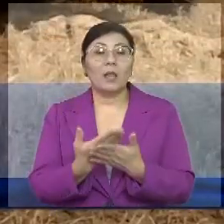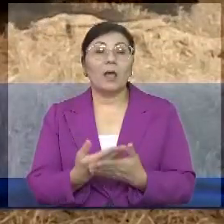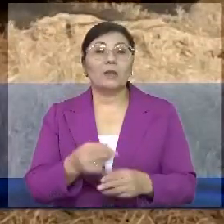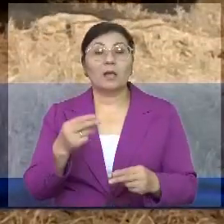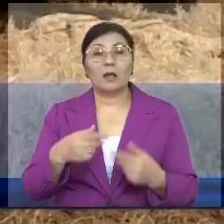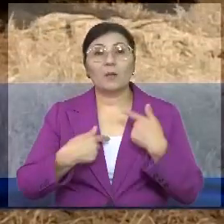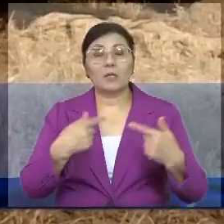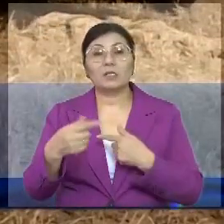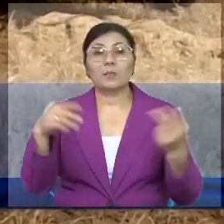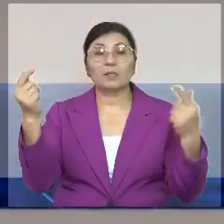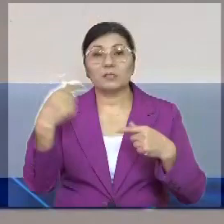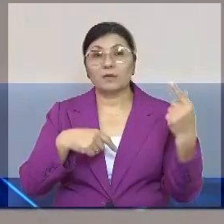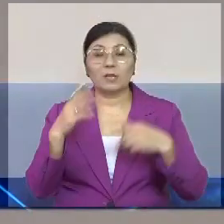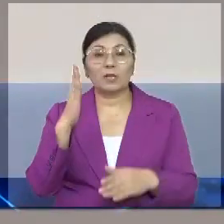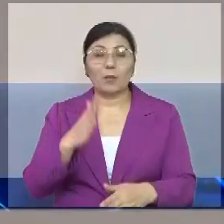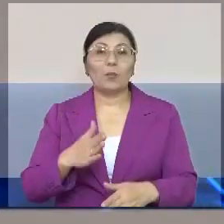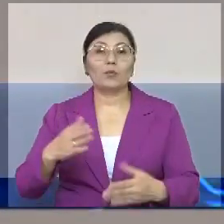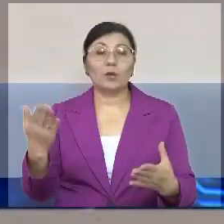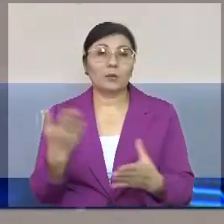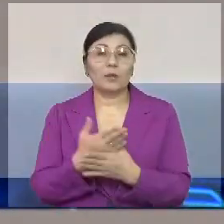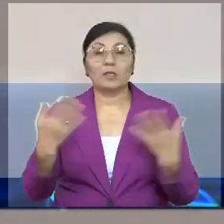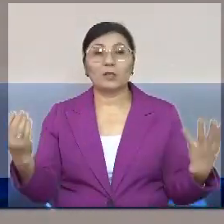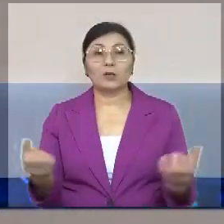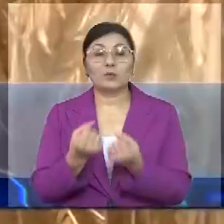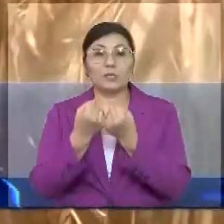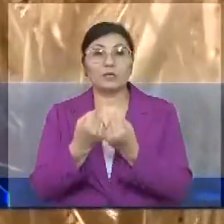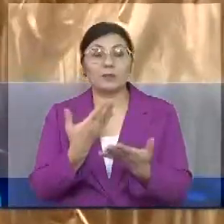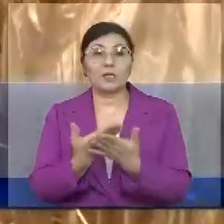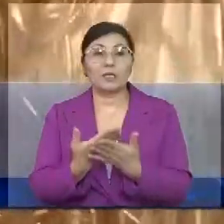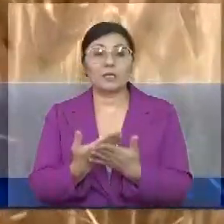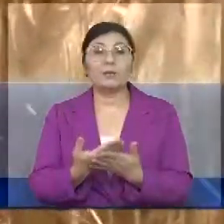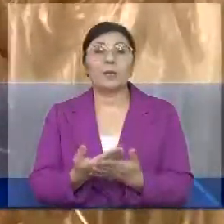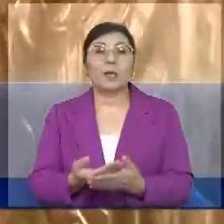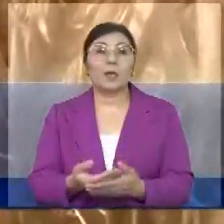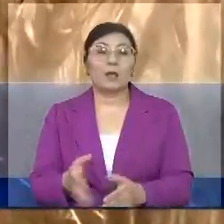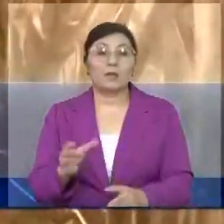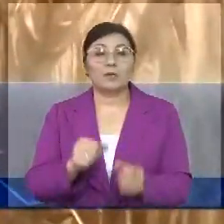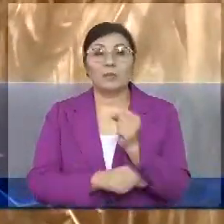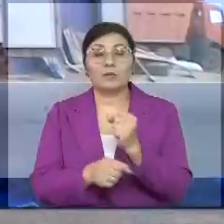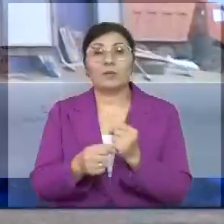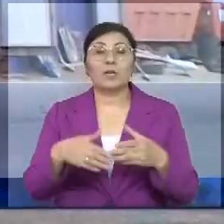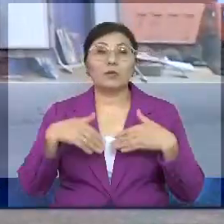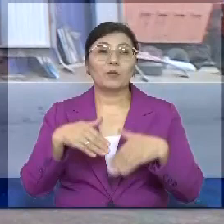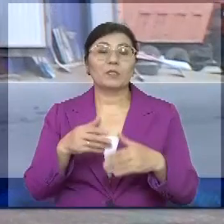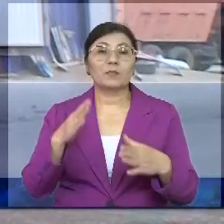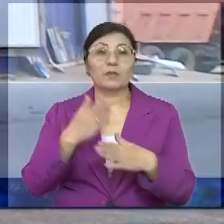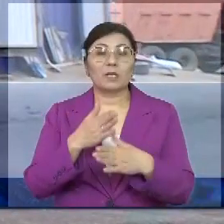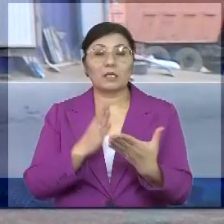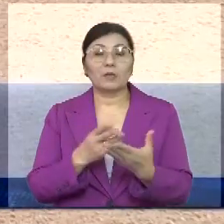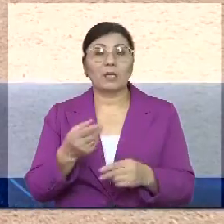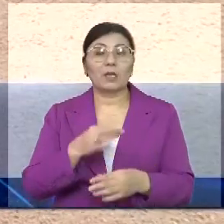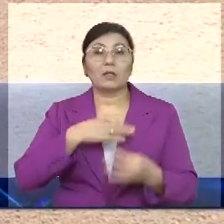поэтому меры поддержки будут доступны фермерам занимающимся производством зерна в нашем регионе если быть точнее то это